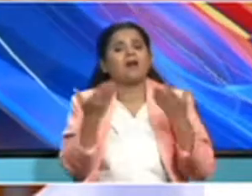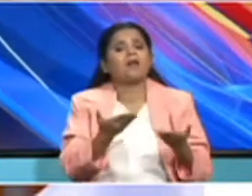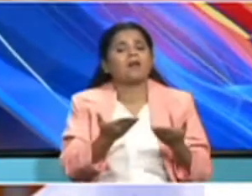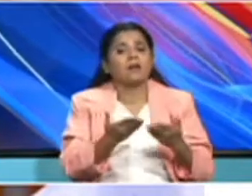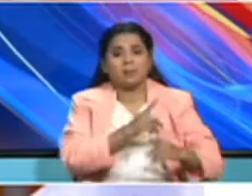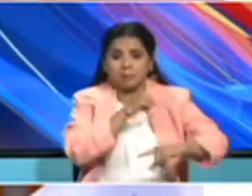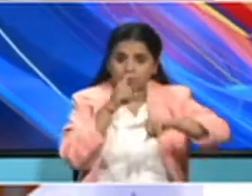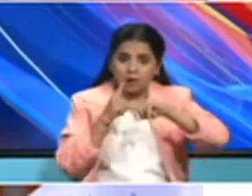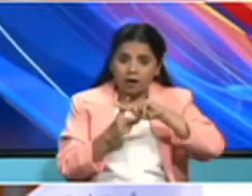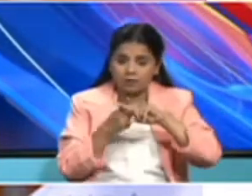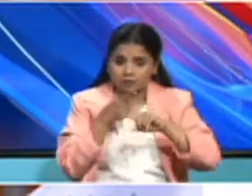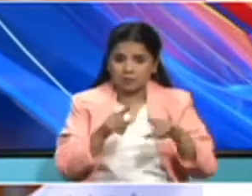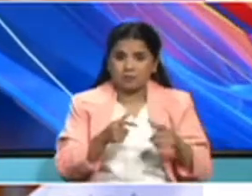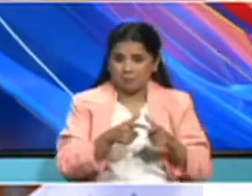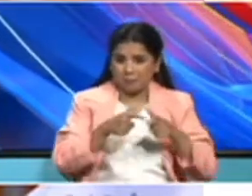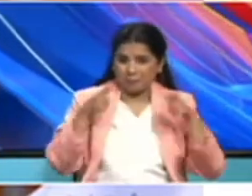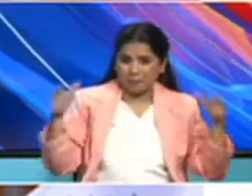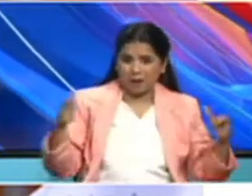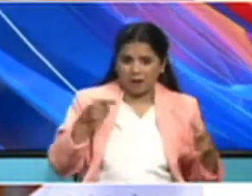साथ ही